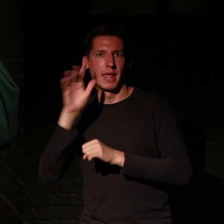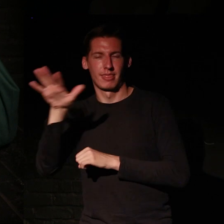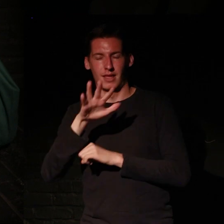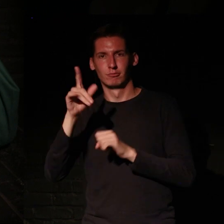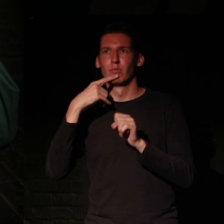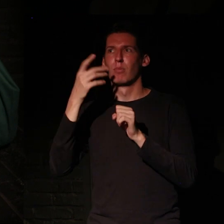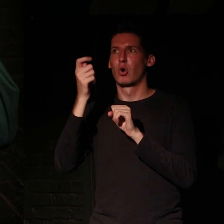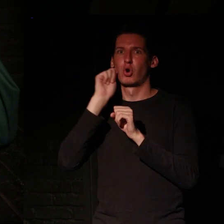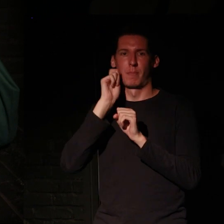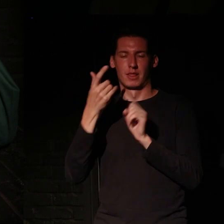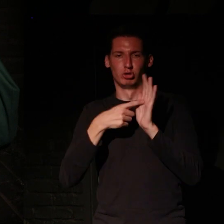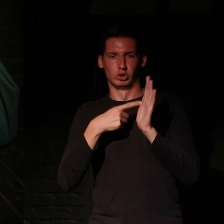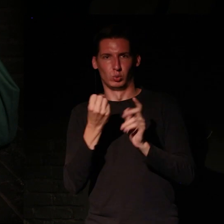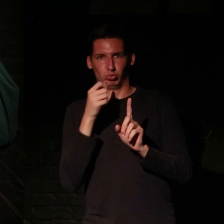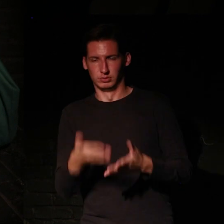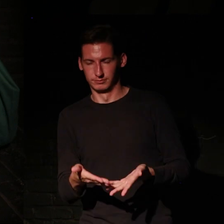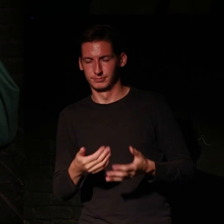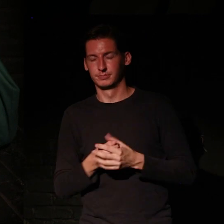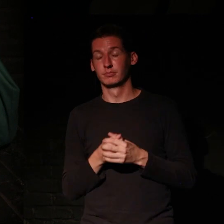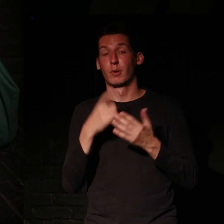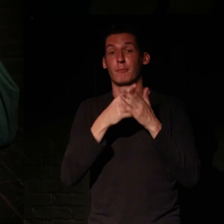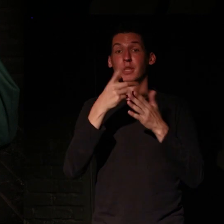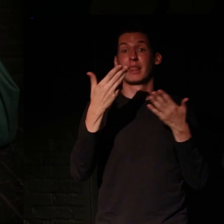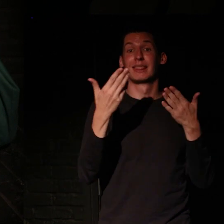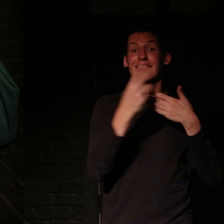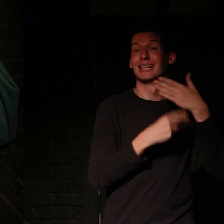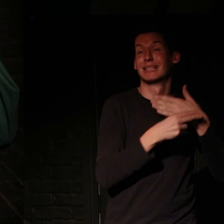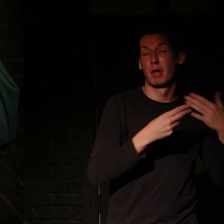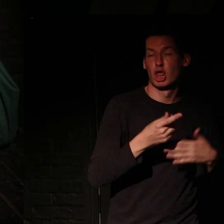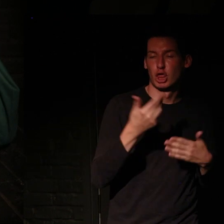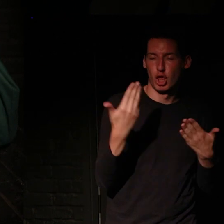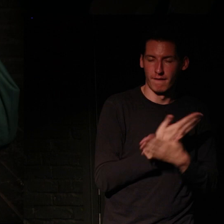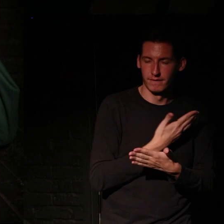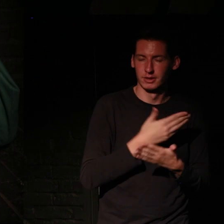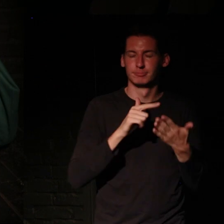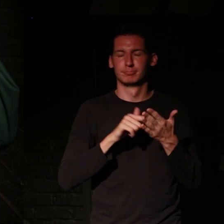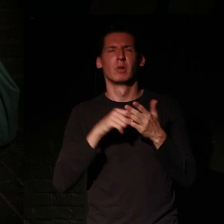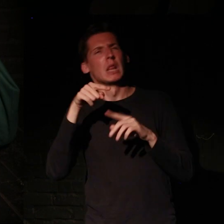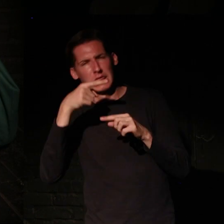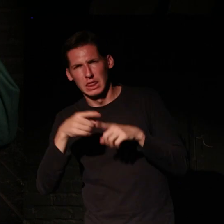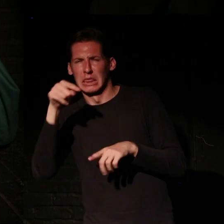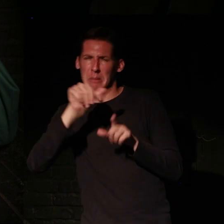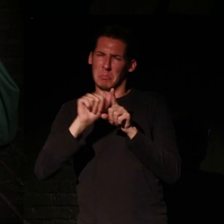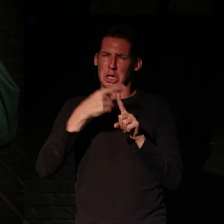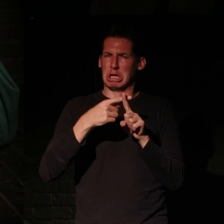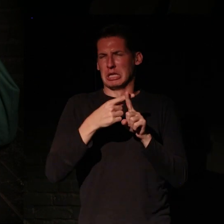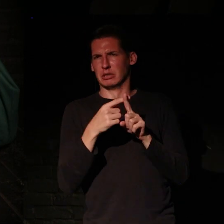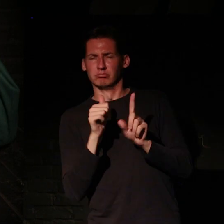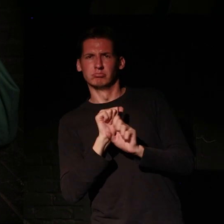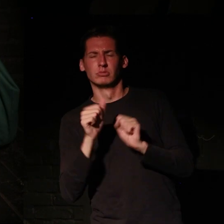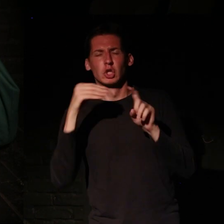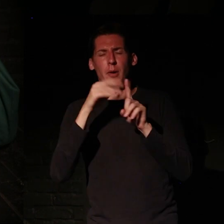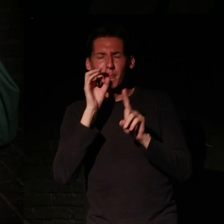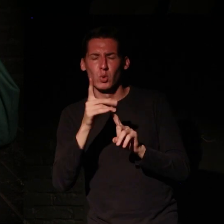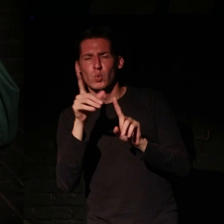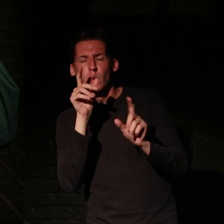postrzeganiu Boga. Jeszcze mamy w Nowym Testamencie z kolei, chociaż w Starym też, tam też znajdziemy